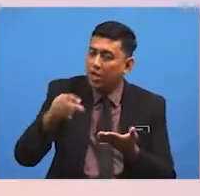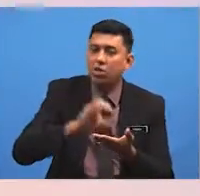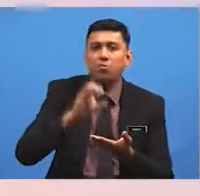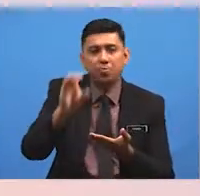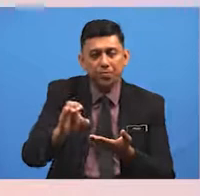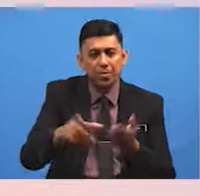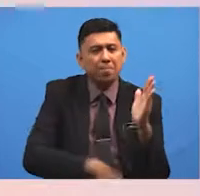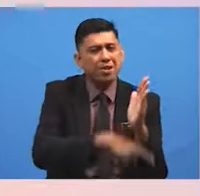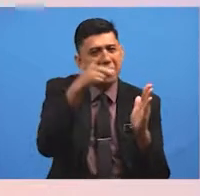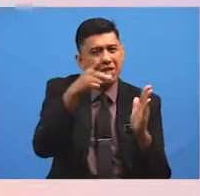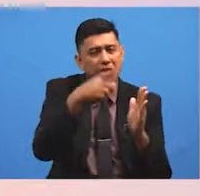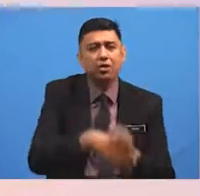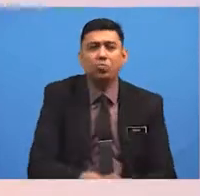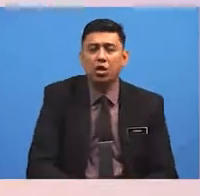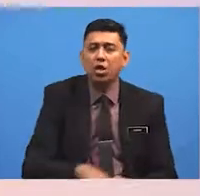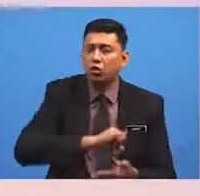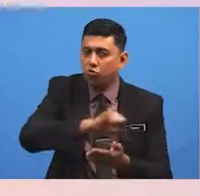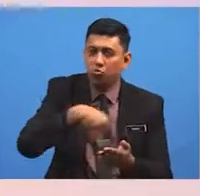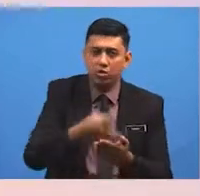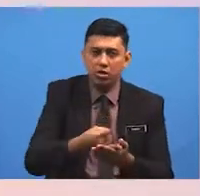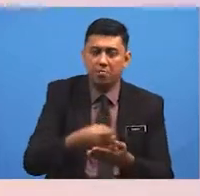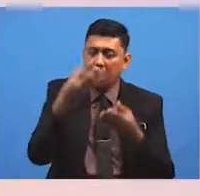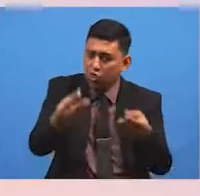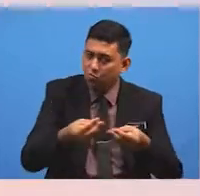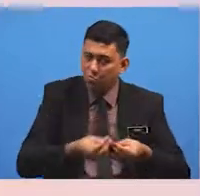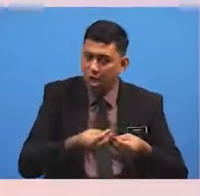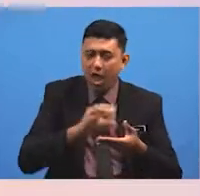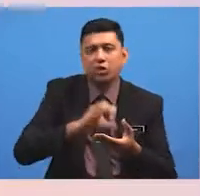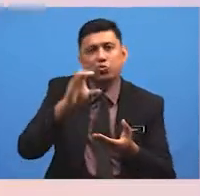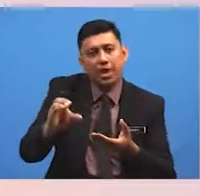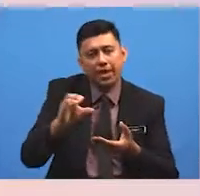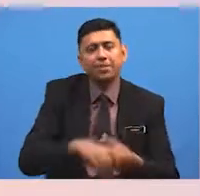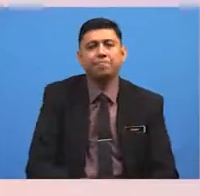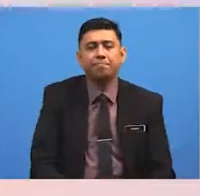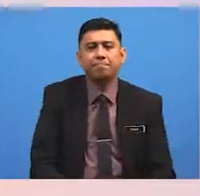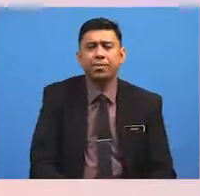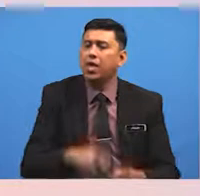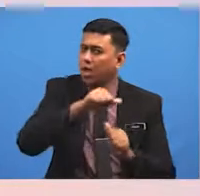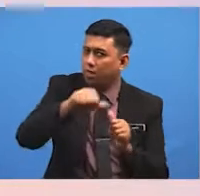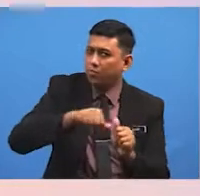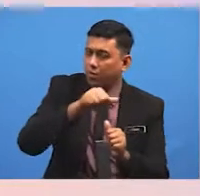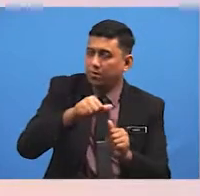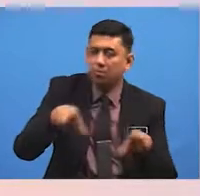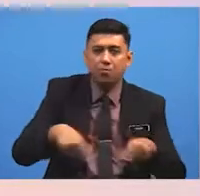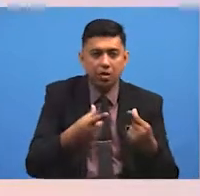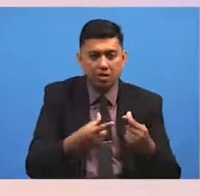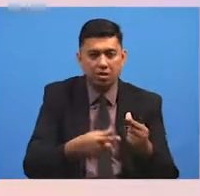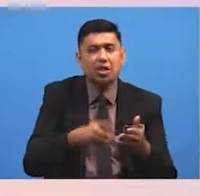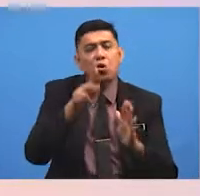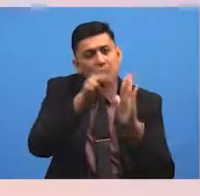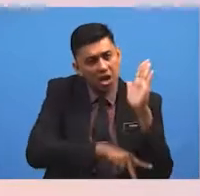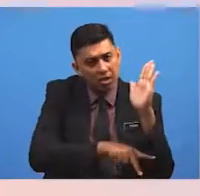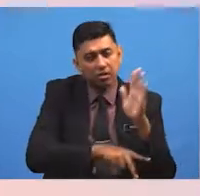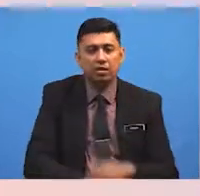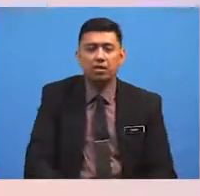melebihi daripada jumlah penerimaan tunai apabila berlakunya kurangnya